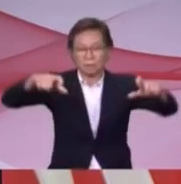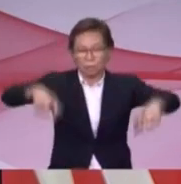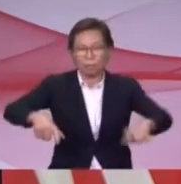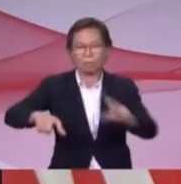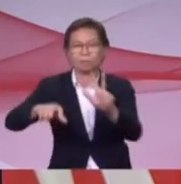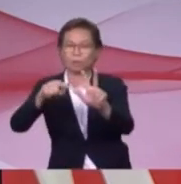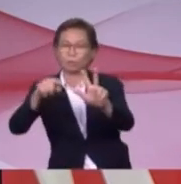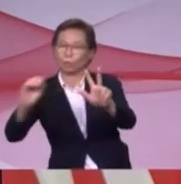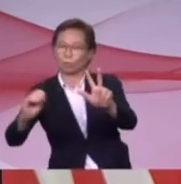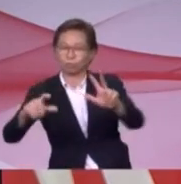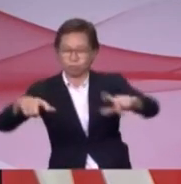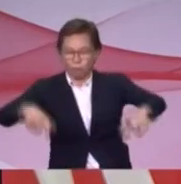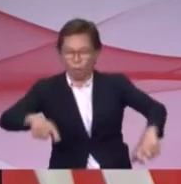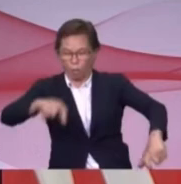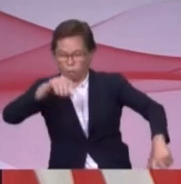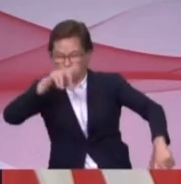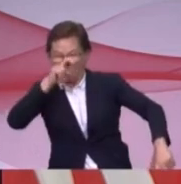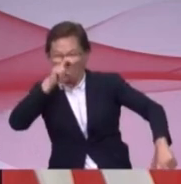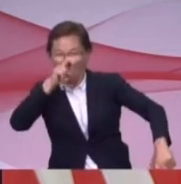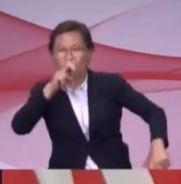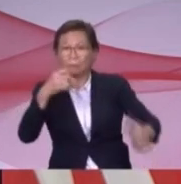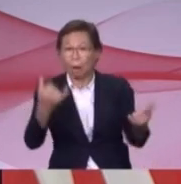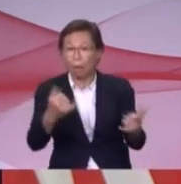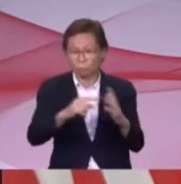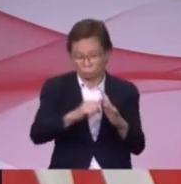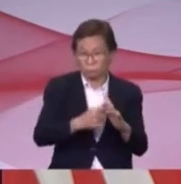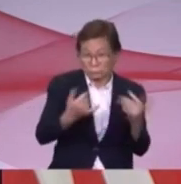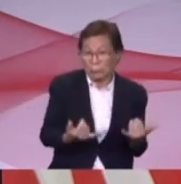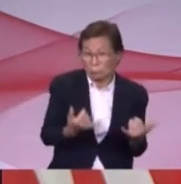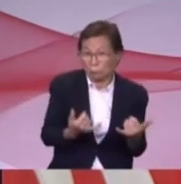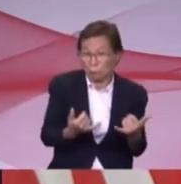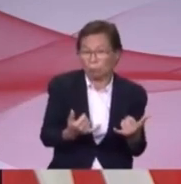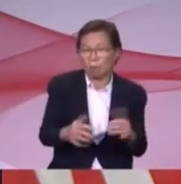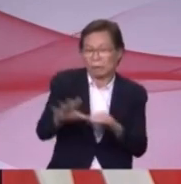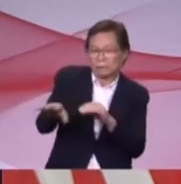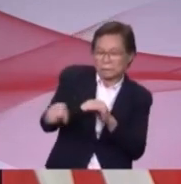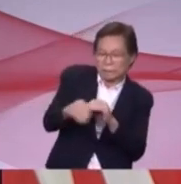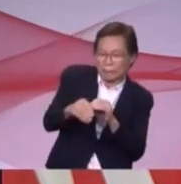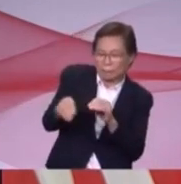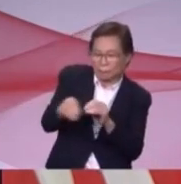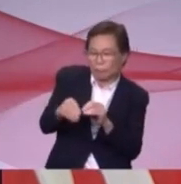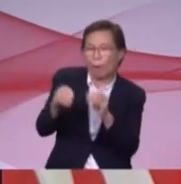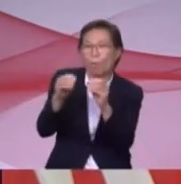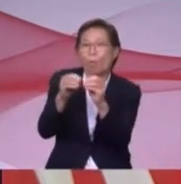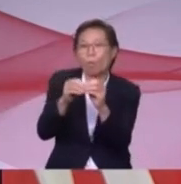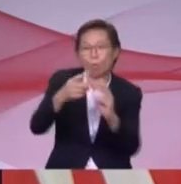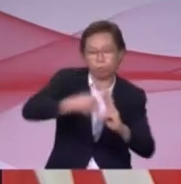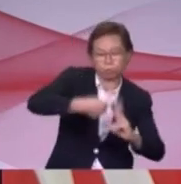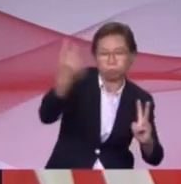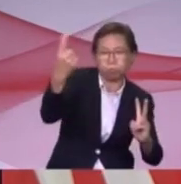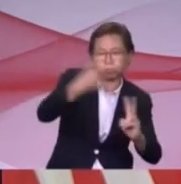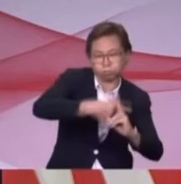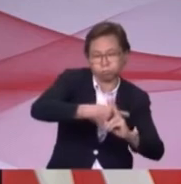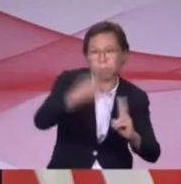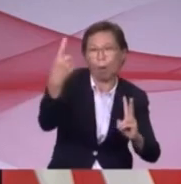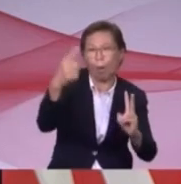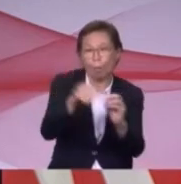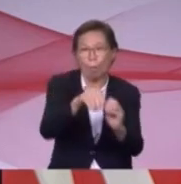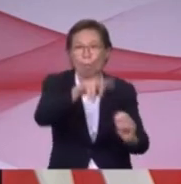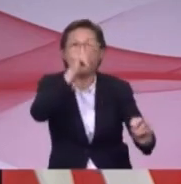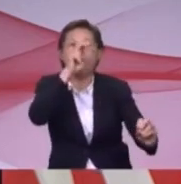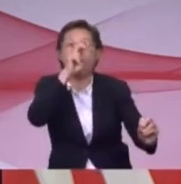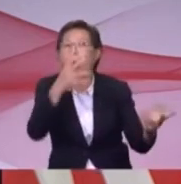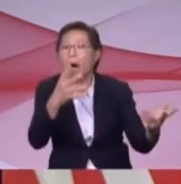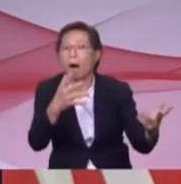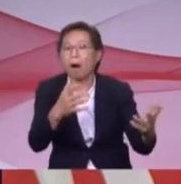3.0 yang sedang berkuat kuasa dengan menambah sekatan yang lebih ketat ke